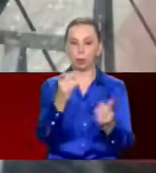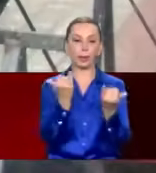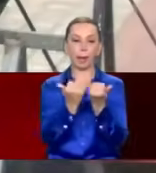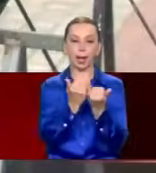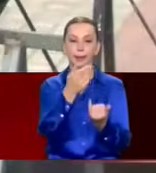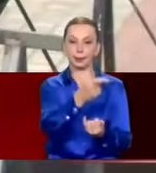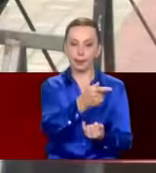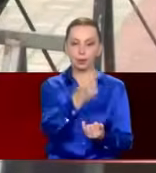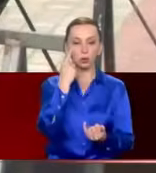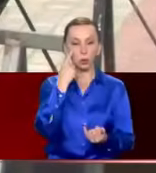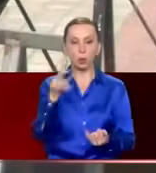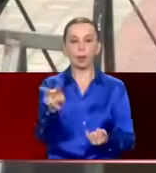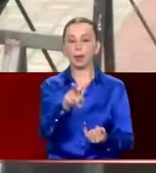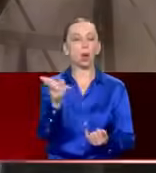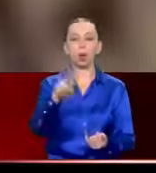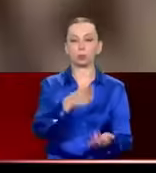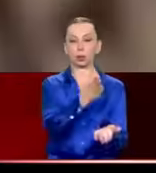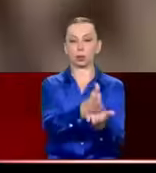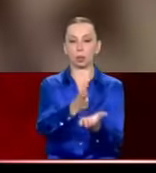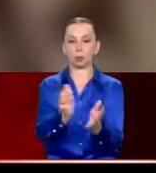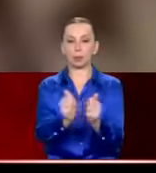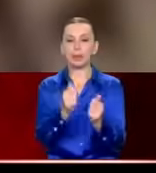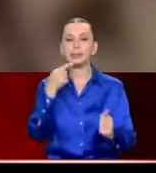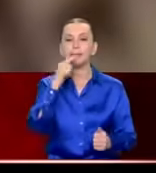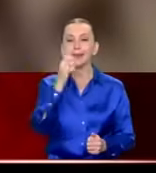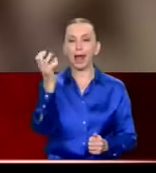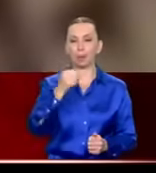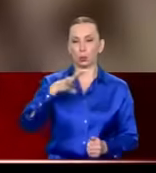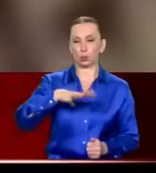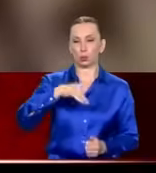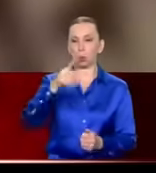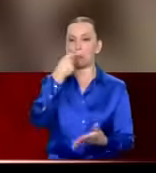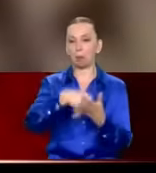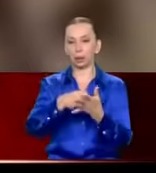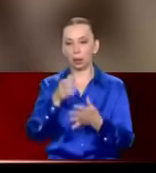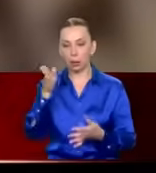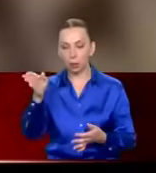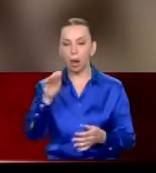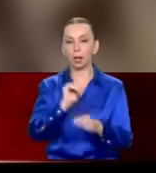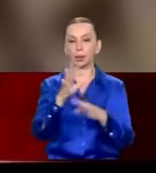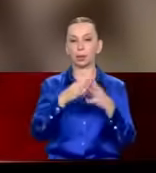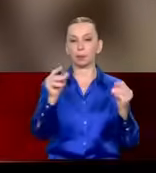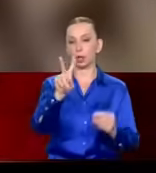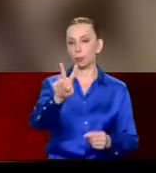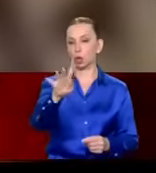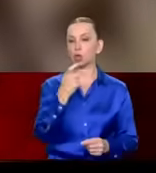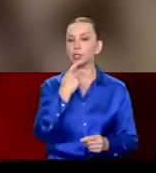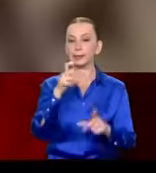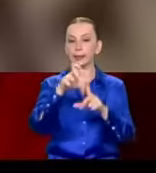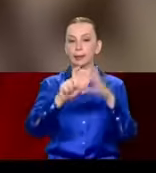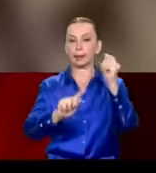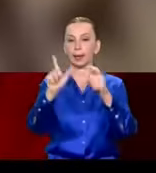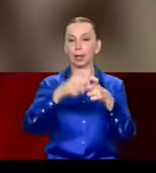kardeşi Evin Aslan'ın tabutları yan yanaydı. Zeytin almak için gittiği markette yaşamını yitiren 24 yaşındaki Dilek Bağ